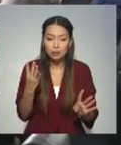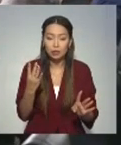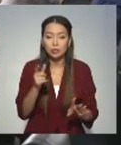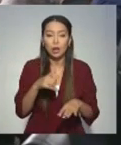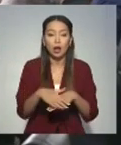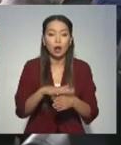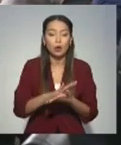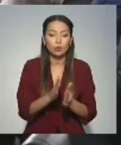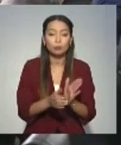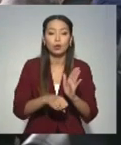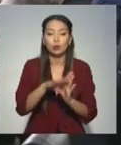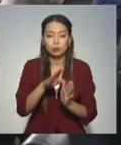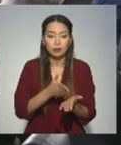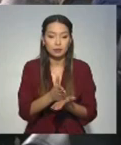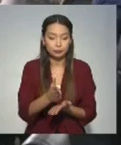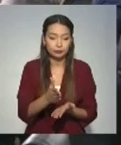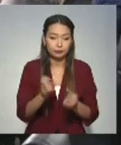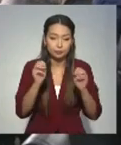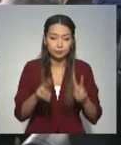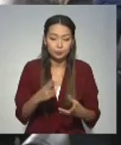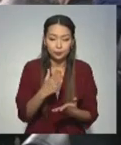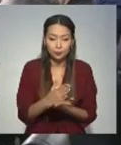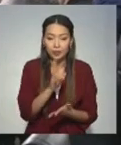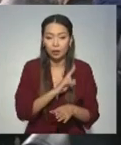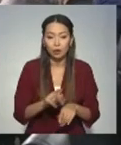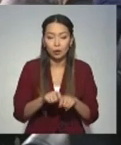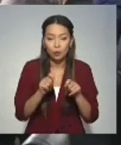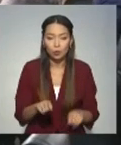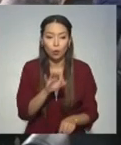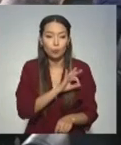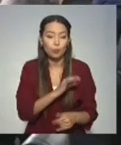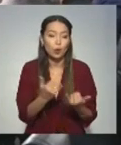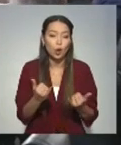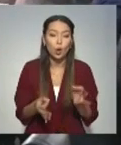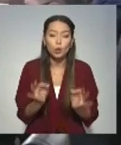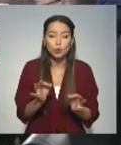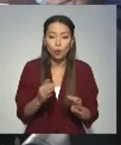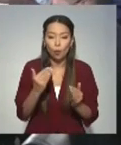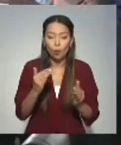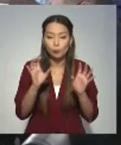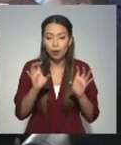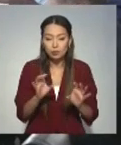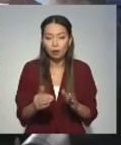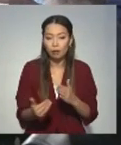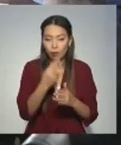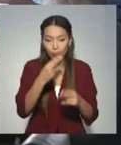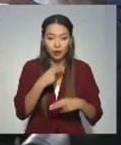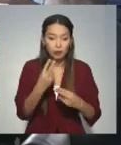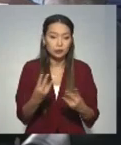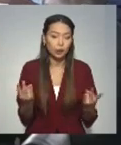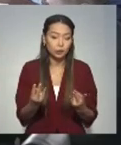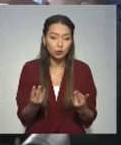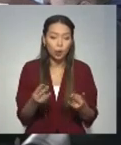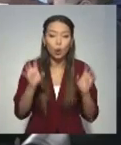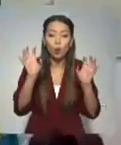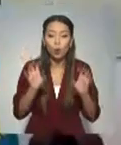халықтың тұрмыс сапасын жақсартуға бағытталған. Мұны іске асыру үшін қолданыстағы нормативтік базаны қайта қарауымыз керек.